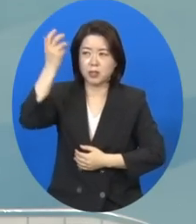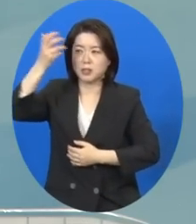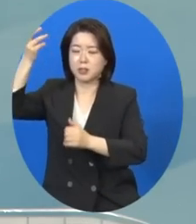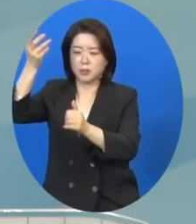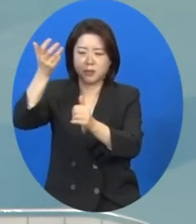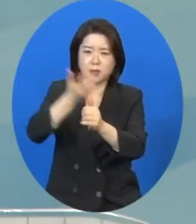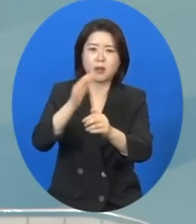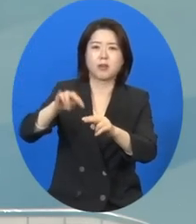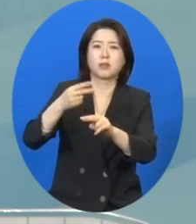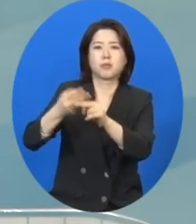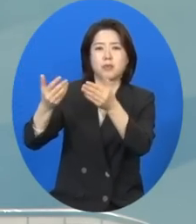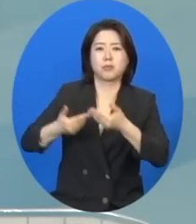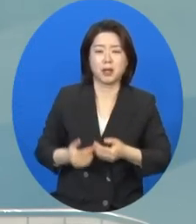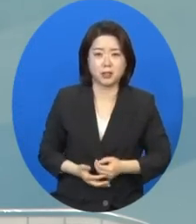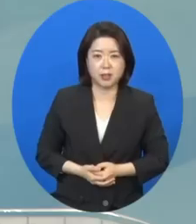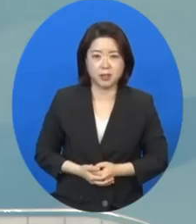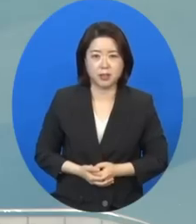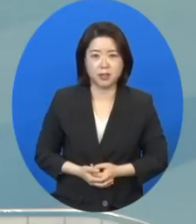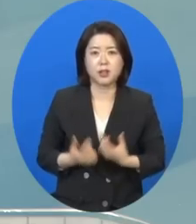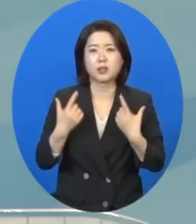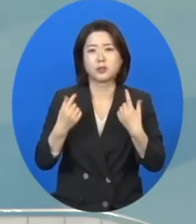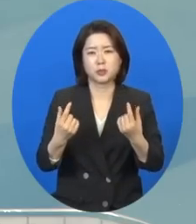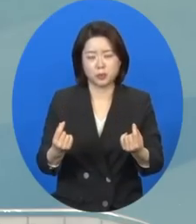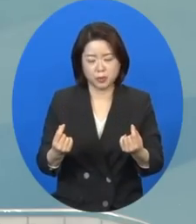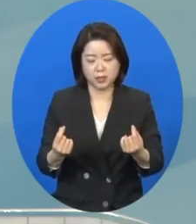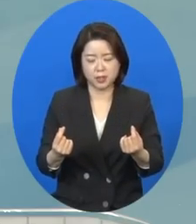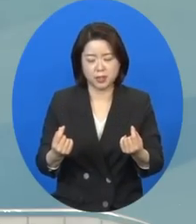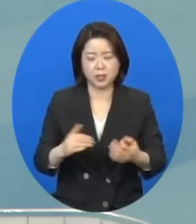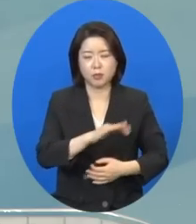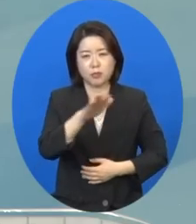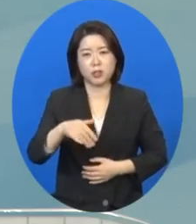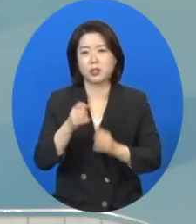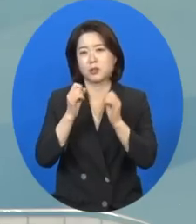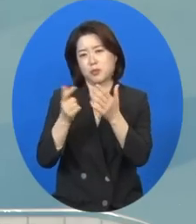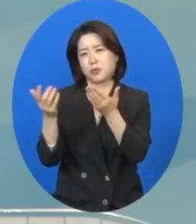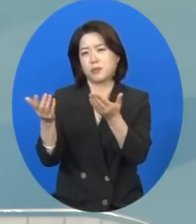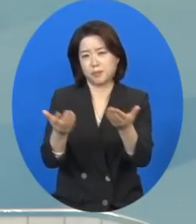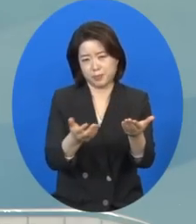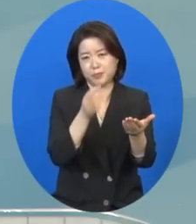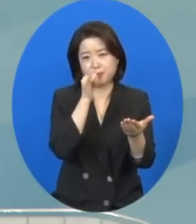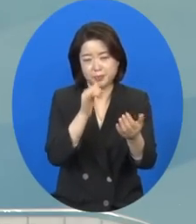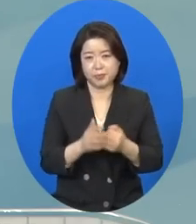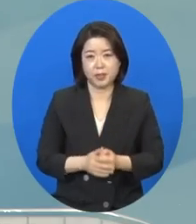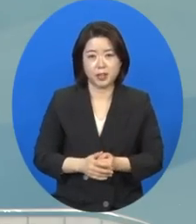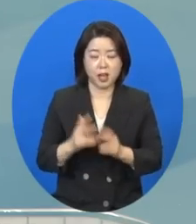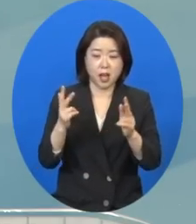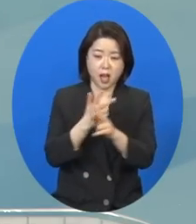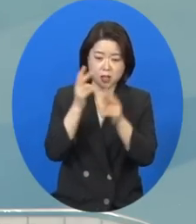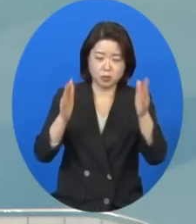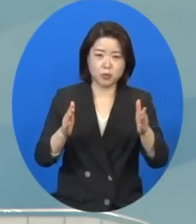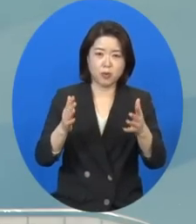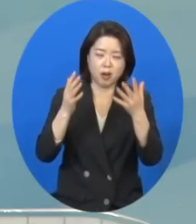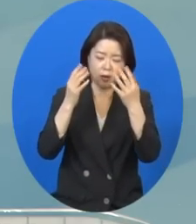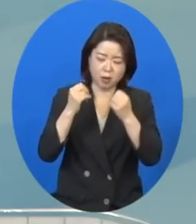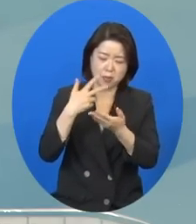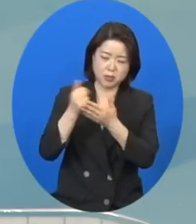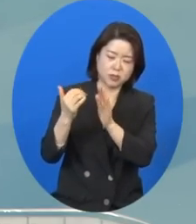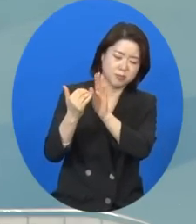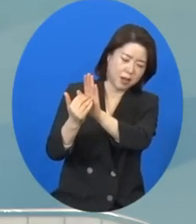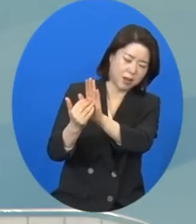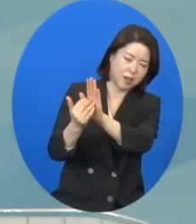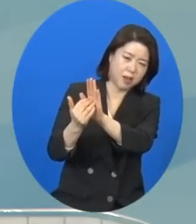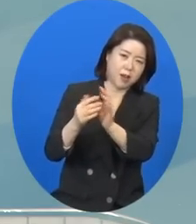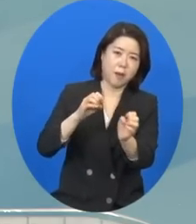선물로 받지요 오늘 동일하게 우리에게도 주님은 기회를 주시는 거예요 우리가 한 주간에도 얼마나 주님을 거절하고